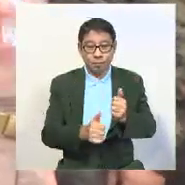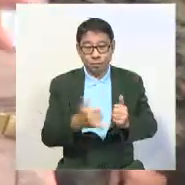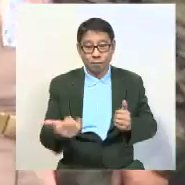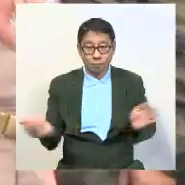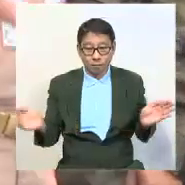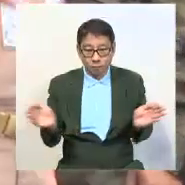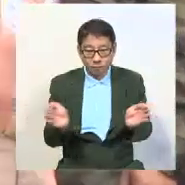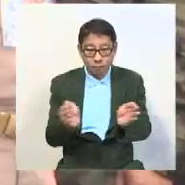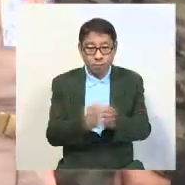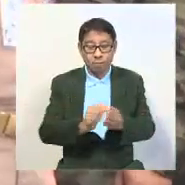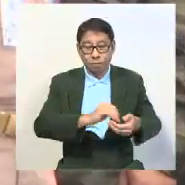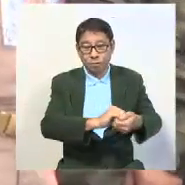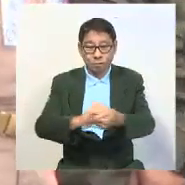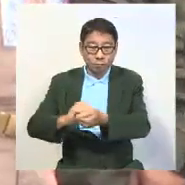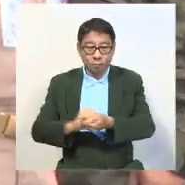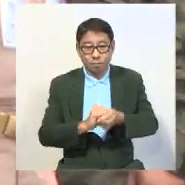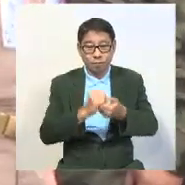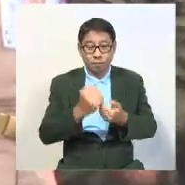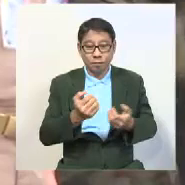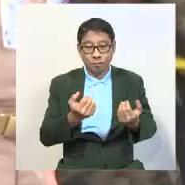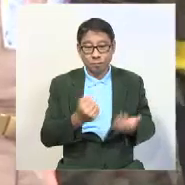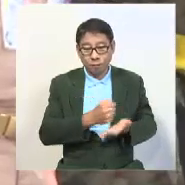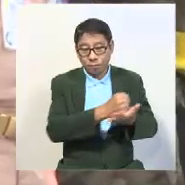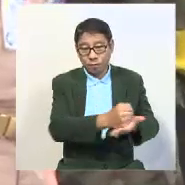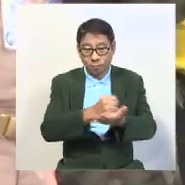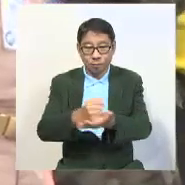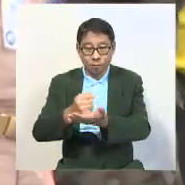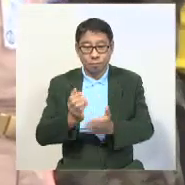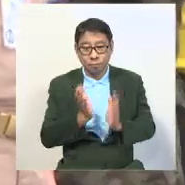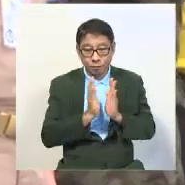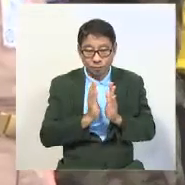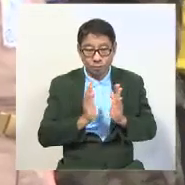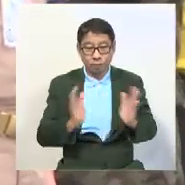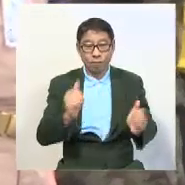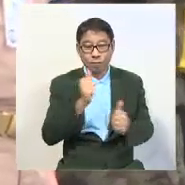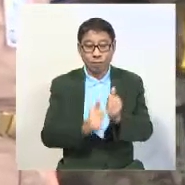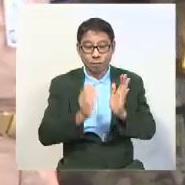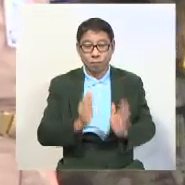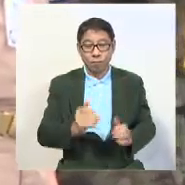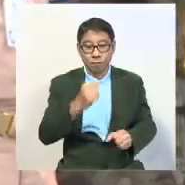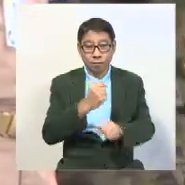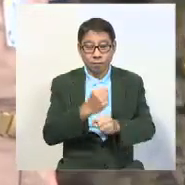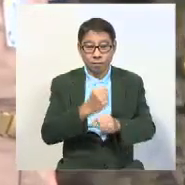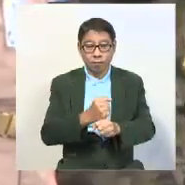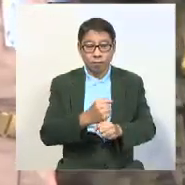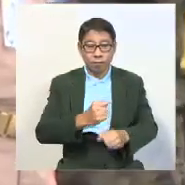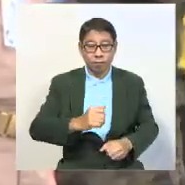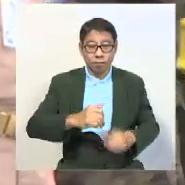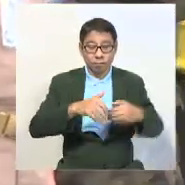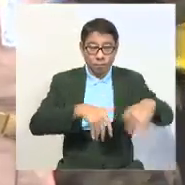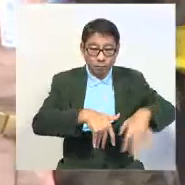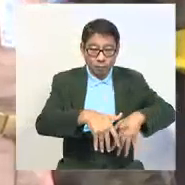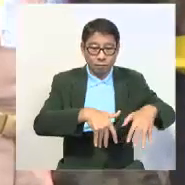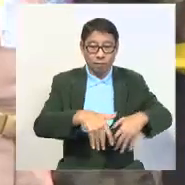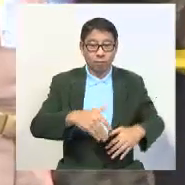จะเป็นส่วนประกอบมาเล็กๆน้อยๆซึ่งกันและกันอันนี้ก็ขอขอบคุณทุกหน่วยงานด้วยวันนี้เราต้องทำงานด้วยพลเรือนตำรวจทหารภา